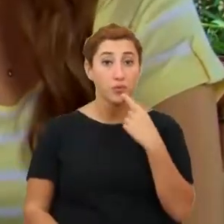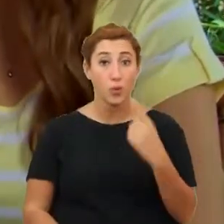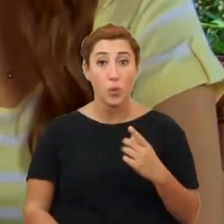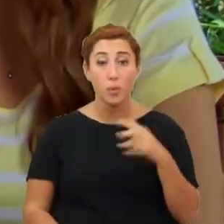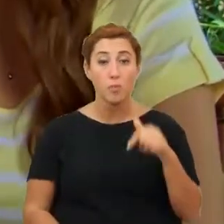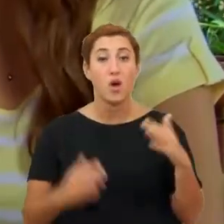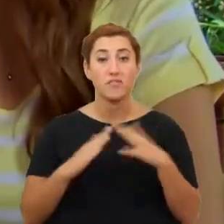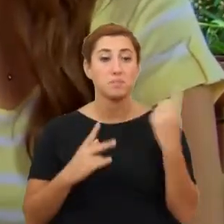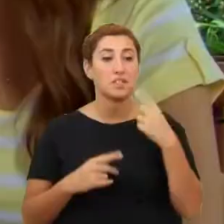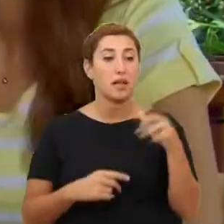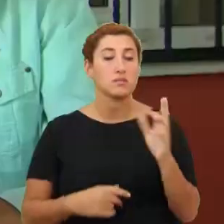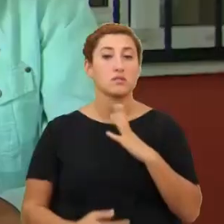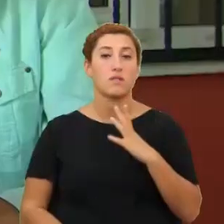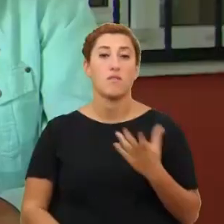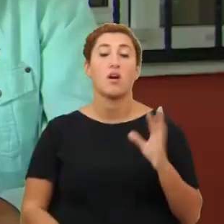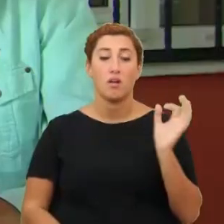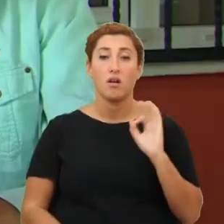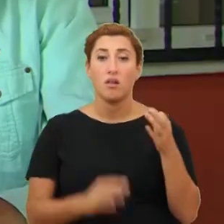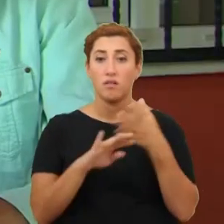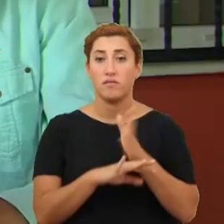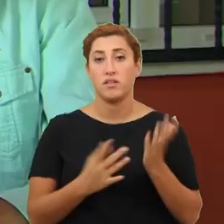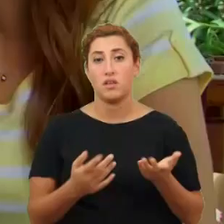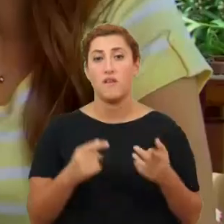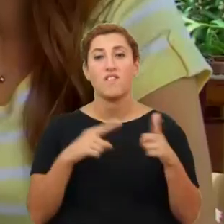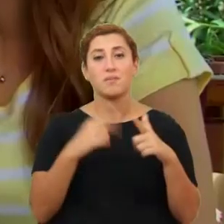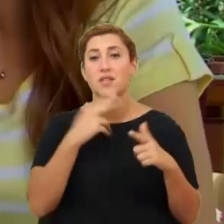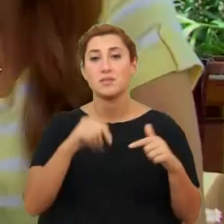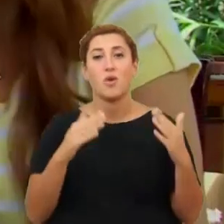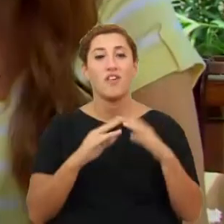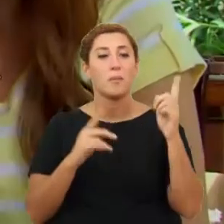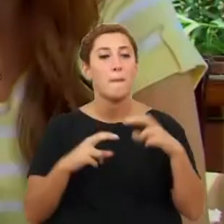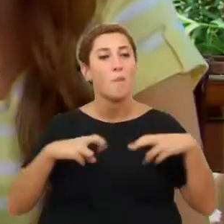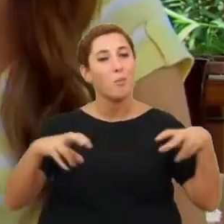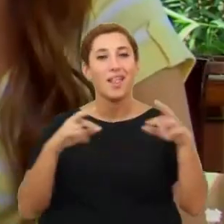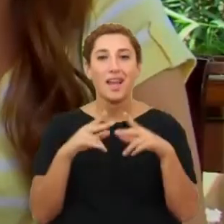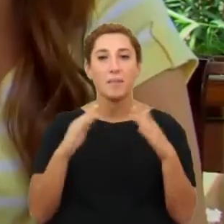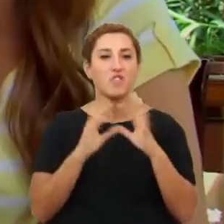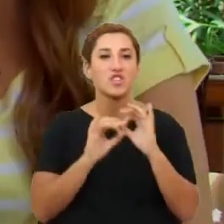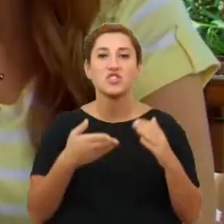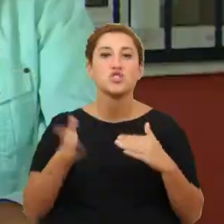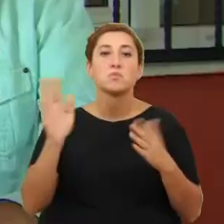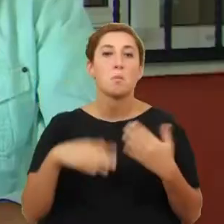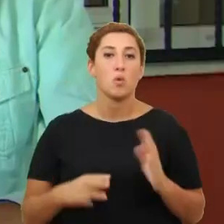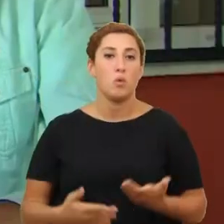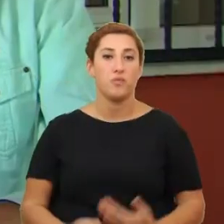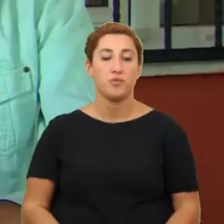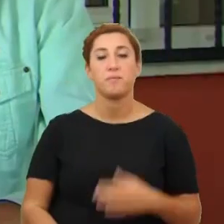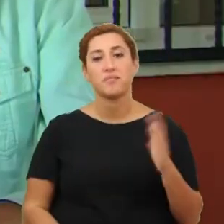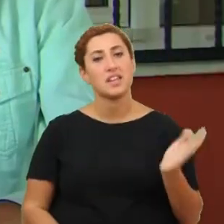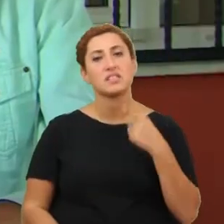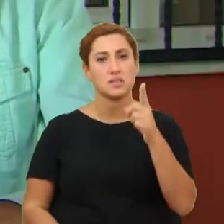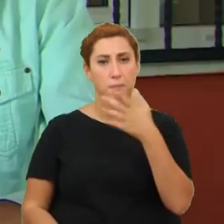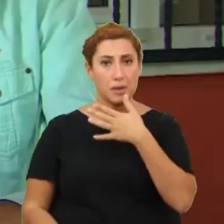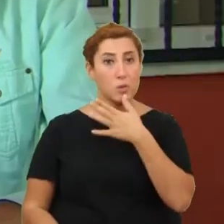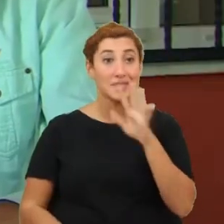ki yani bu evde bir şey eksik. Hakikaten ya. Yani Fatma teyze bu evin bir mobilyası gibiydi. Evden çıkmazdı ki. Neyse